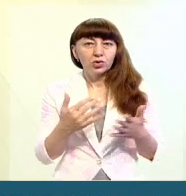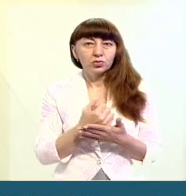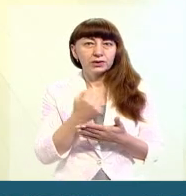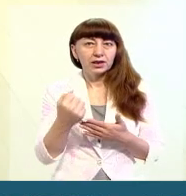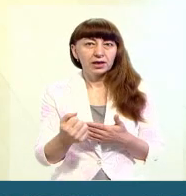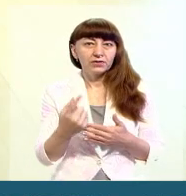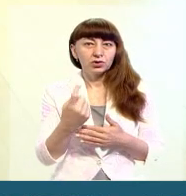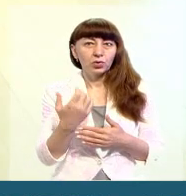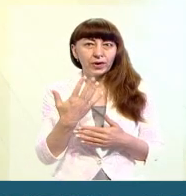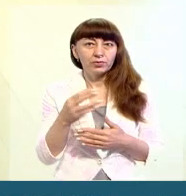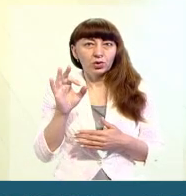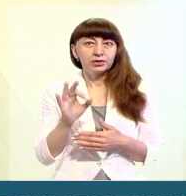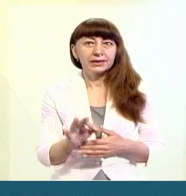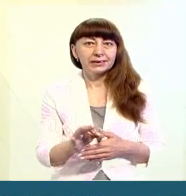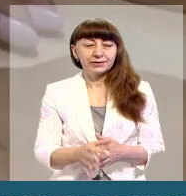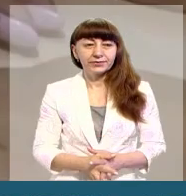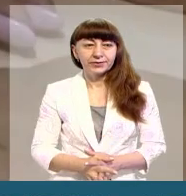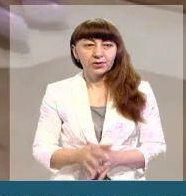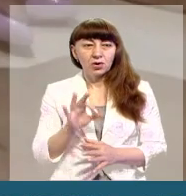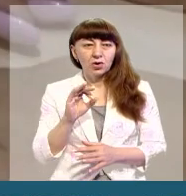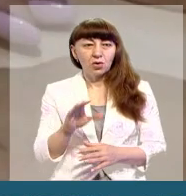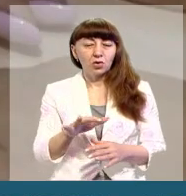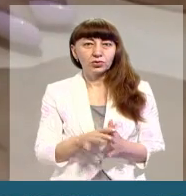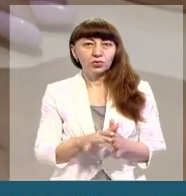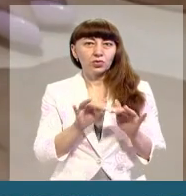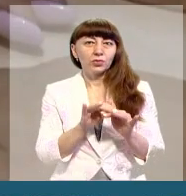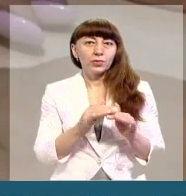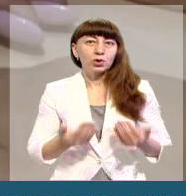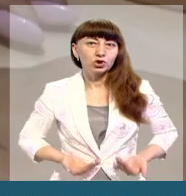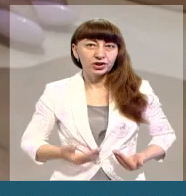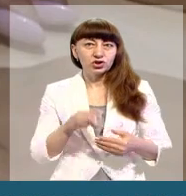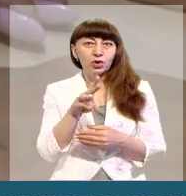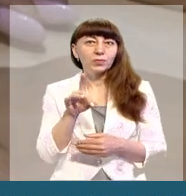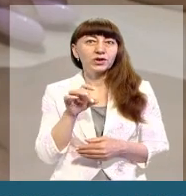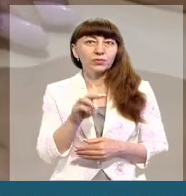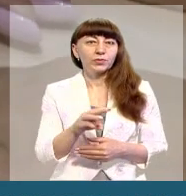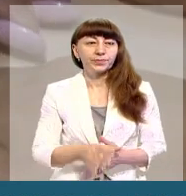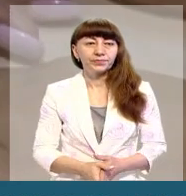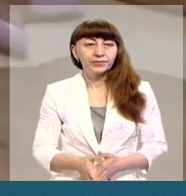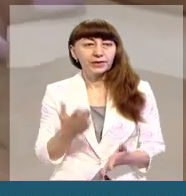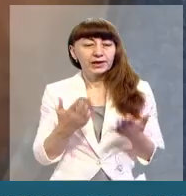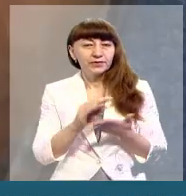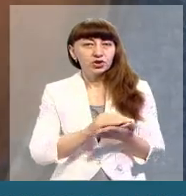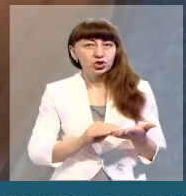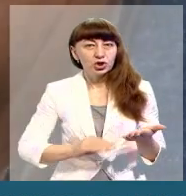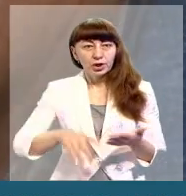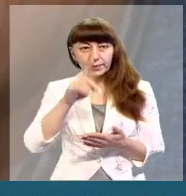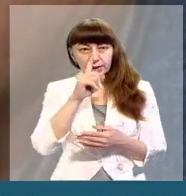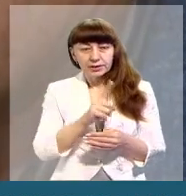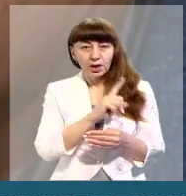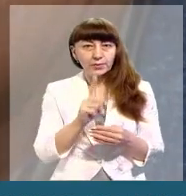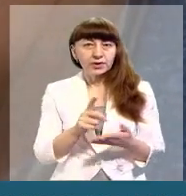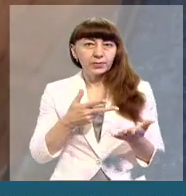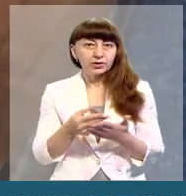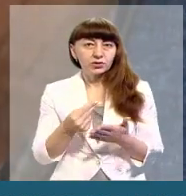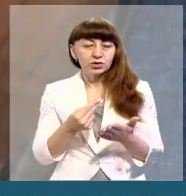яғни 105% белгіленеді. Егер бір ай ішінде міндетті зейнетақы жарналары бірыңғай жинақтаушы зейнетақы қорына бірнеше рет аударылса,